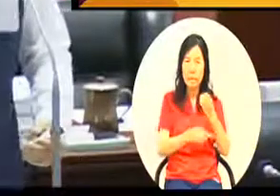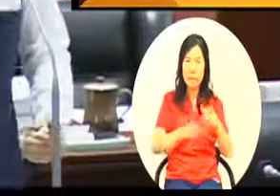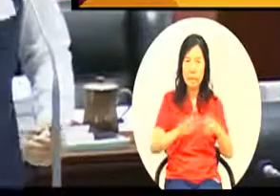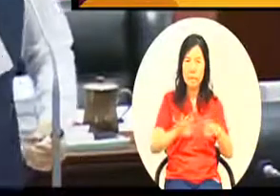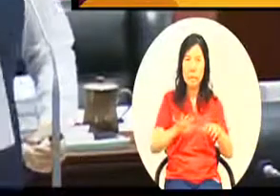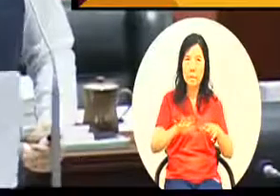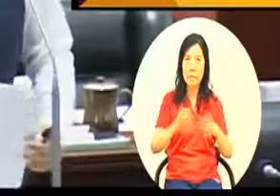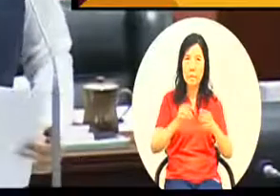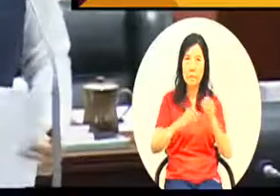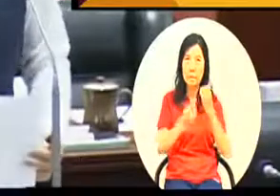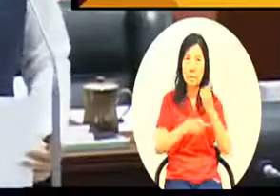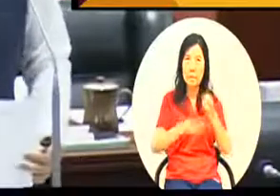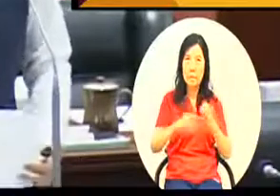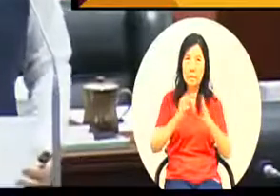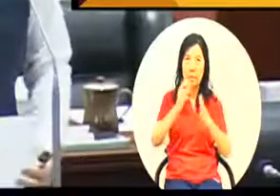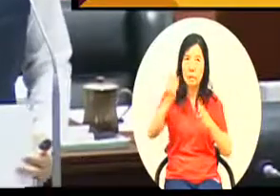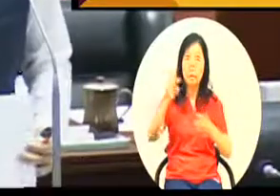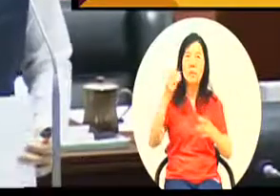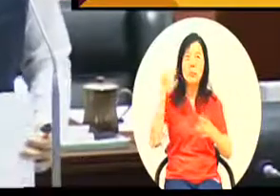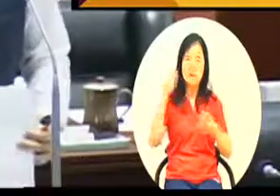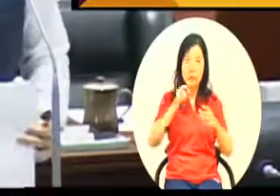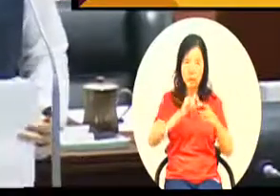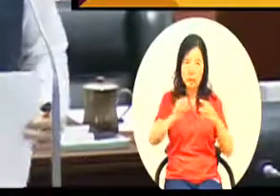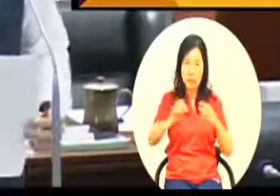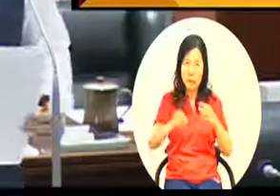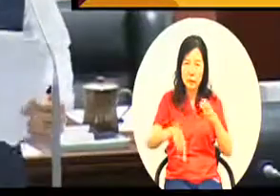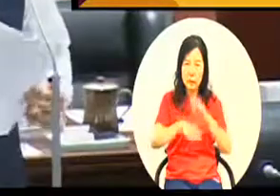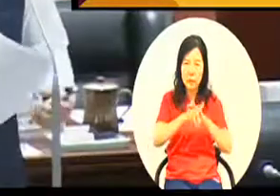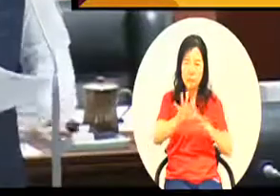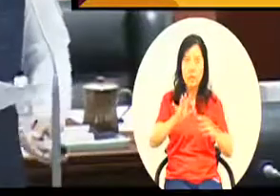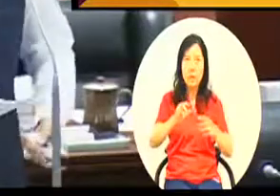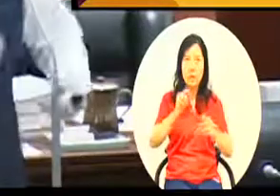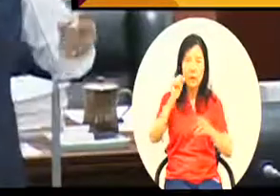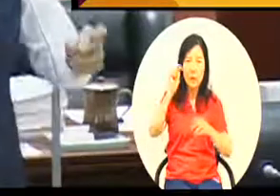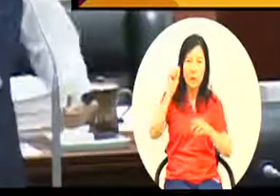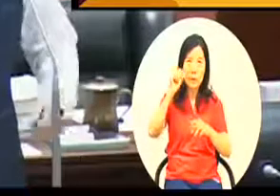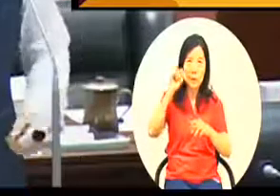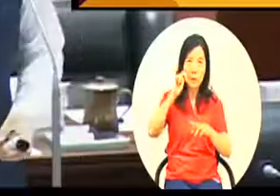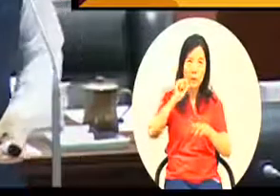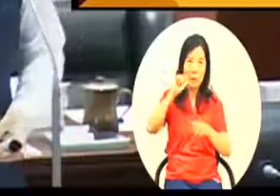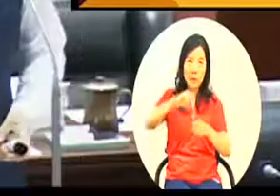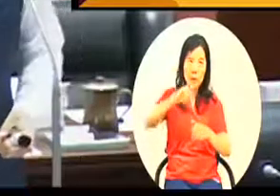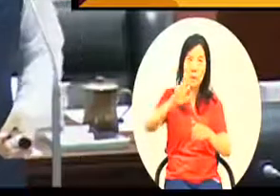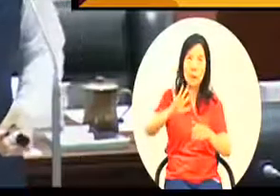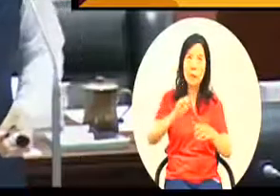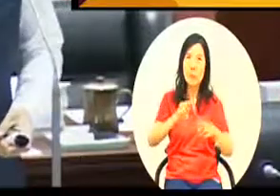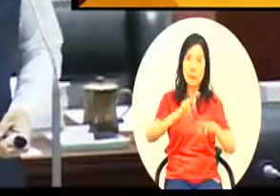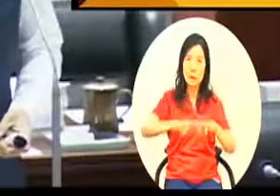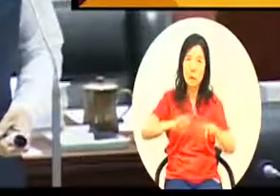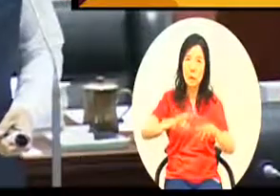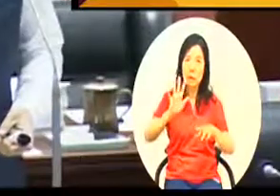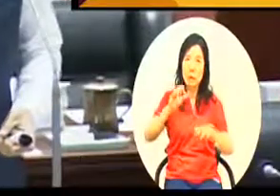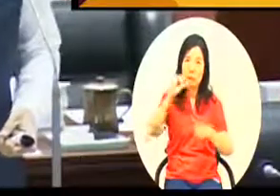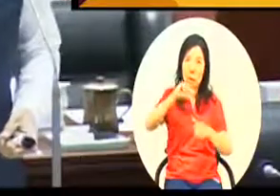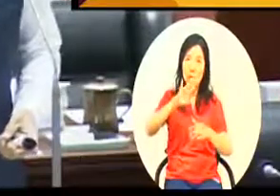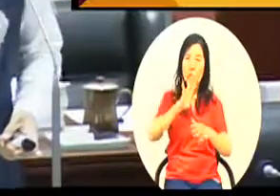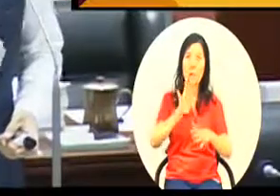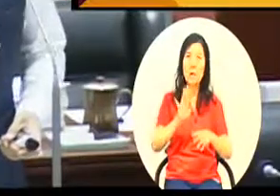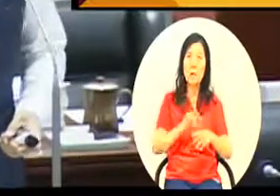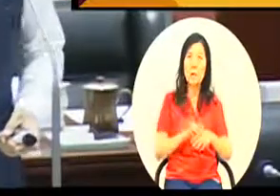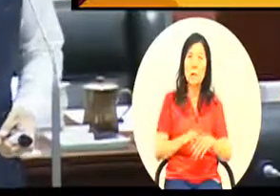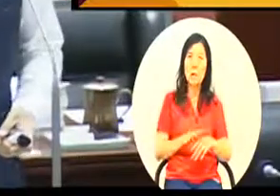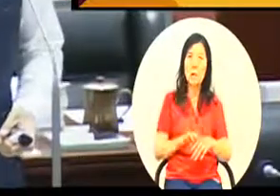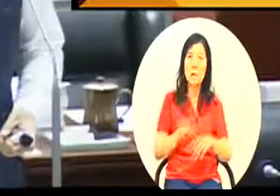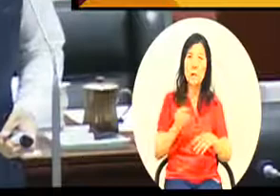而法律局长大概知道，以前票据法是有刑责的。这个很奇怪。票据法有刑责的时候，当